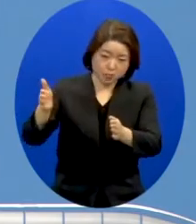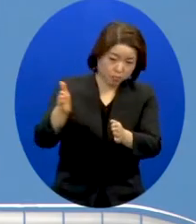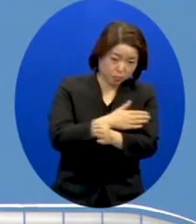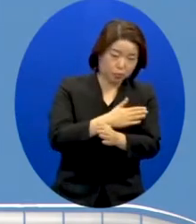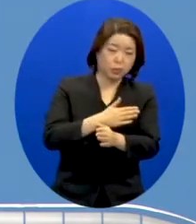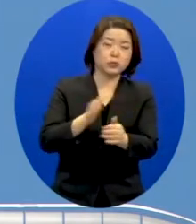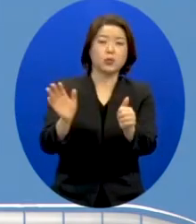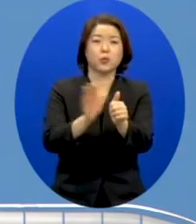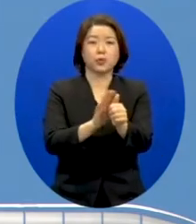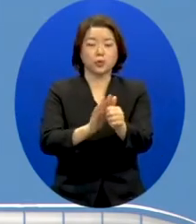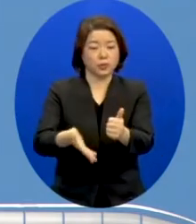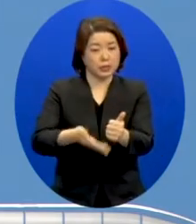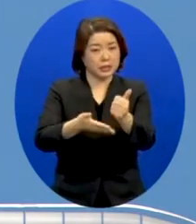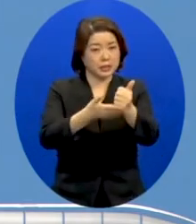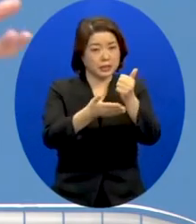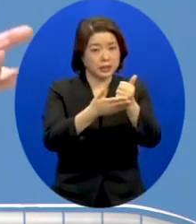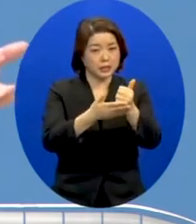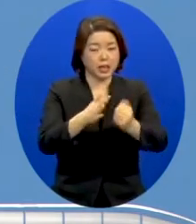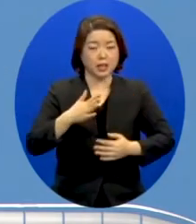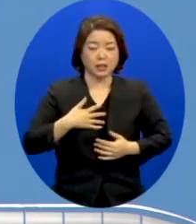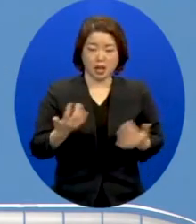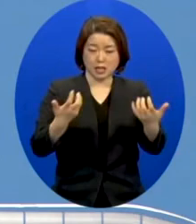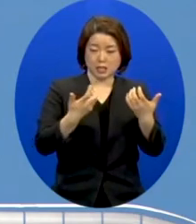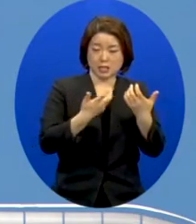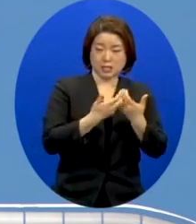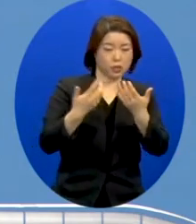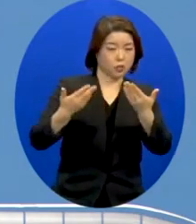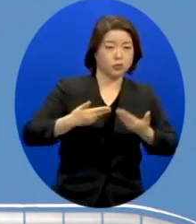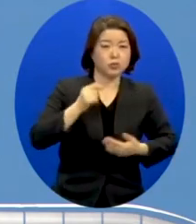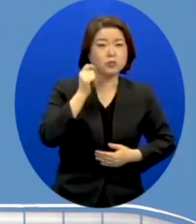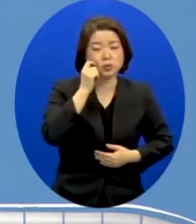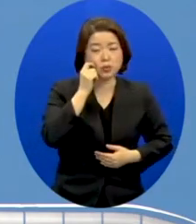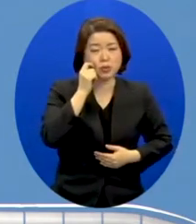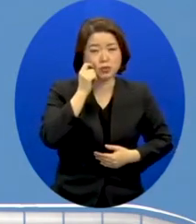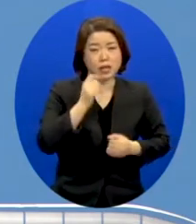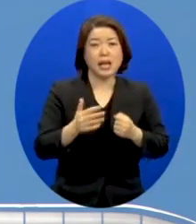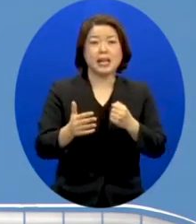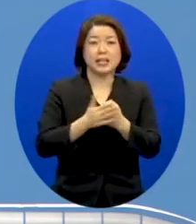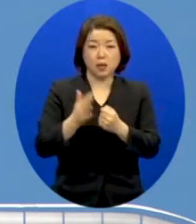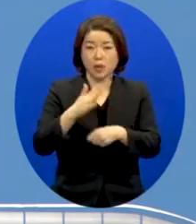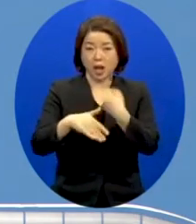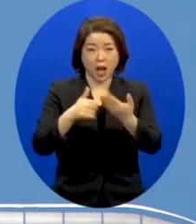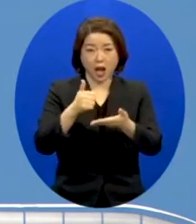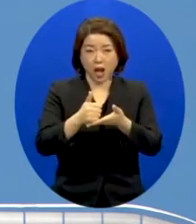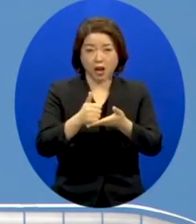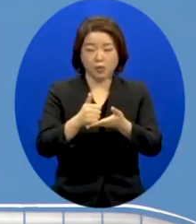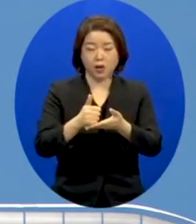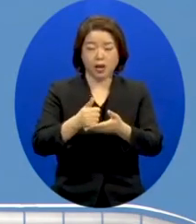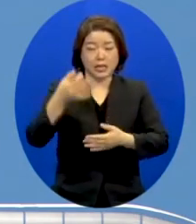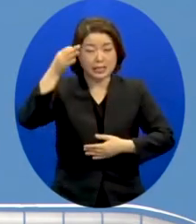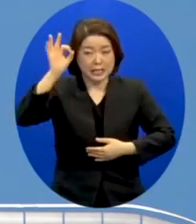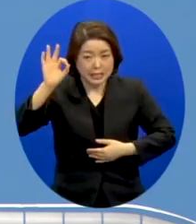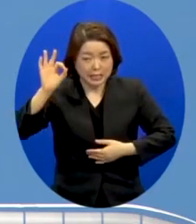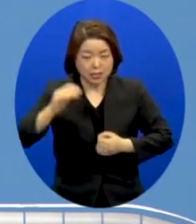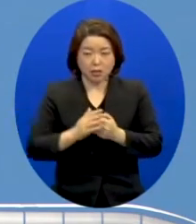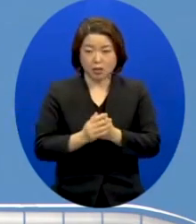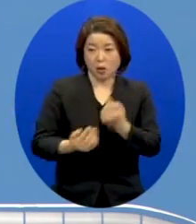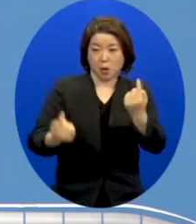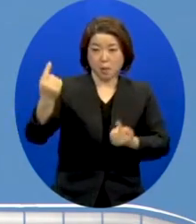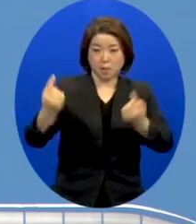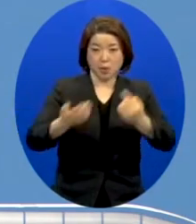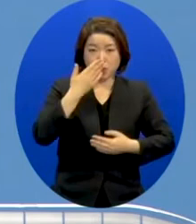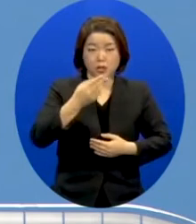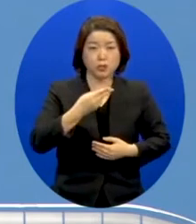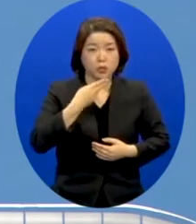칭찬이 저에게는 저를 채워줄 수가 없었어요 그러니까 하나님의 인정하신 과는 비교할 수 없는